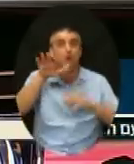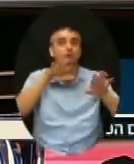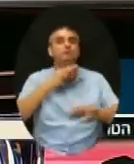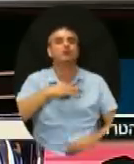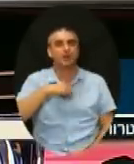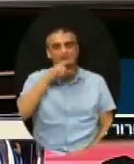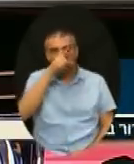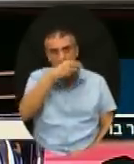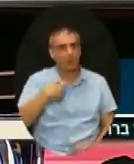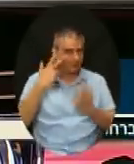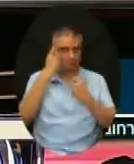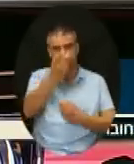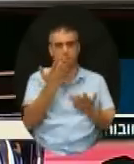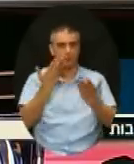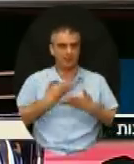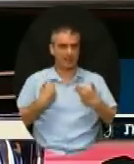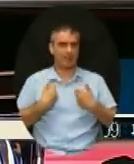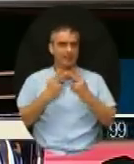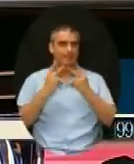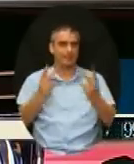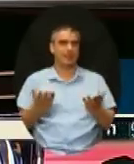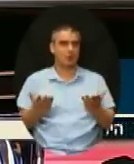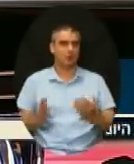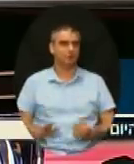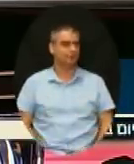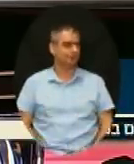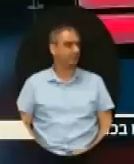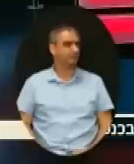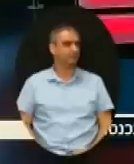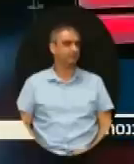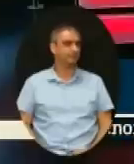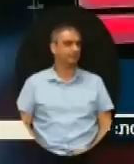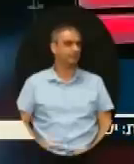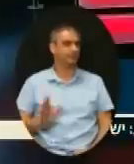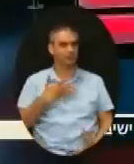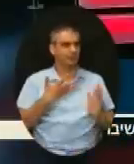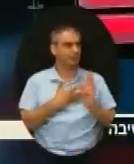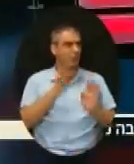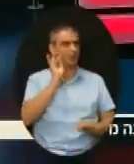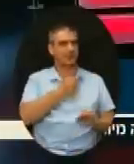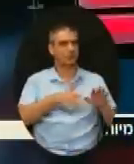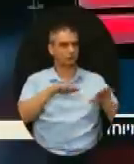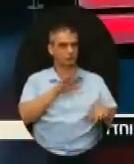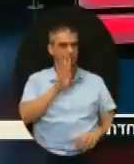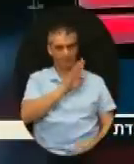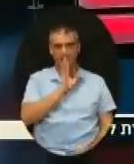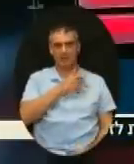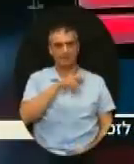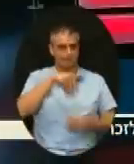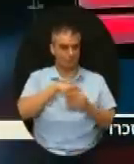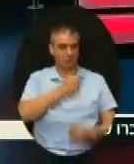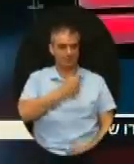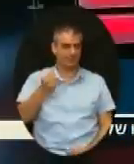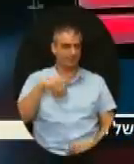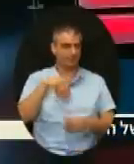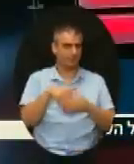שלי, וממנו אני מצפה להביא פתרון. ירון, הביקורת על בנימין נתניהו היא גם האגף הימני, קודם כל בתוך הממשלה